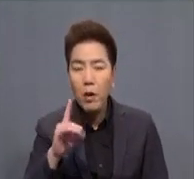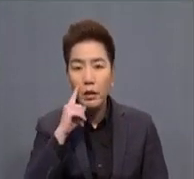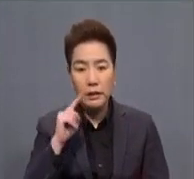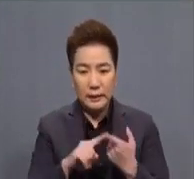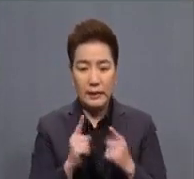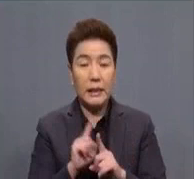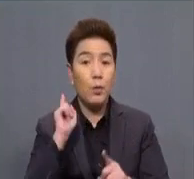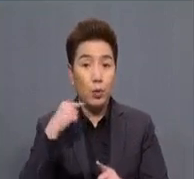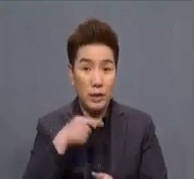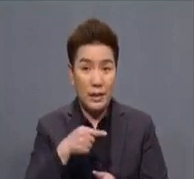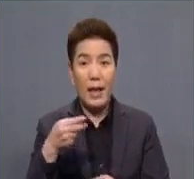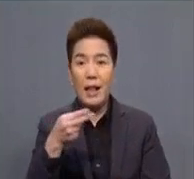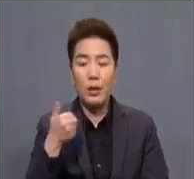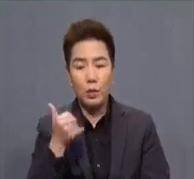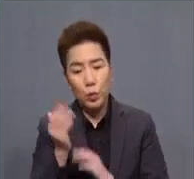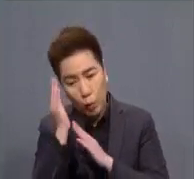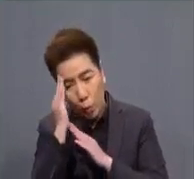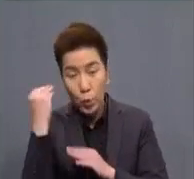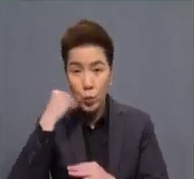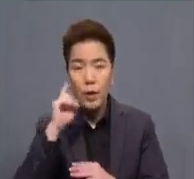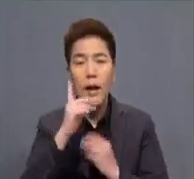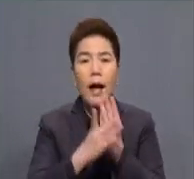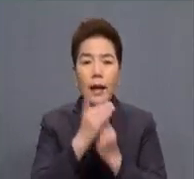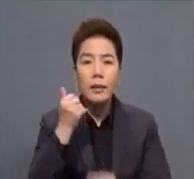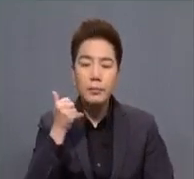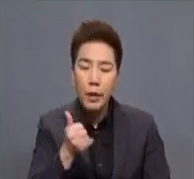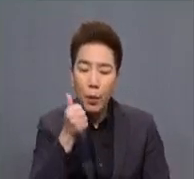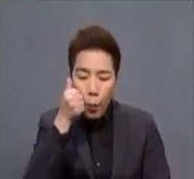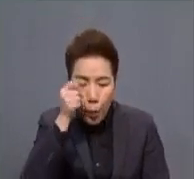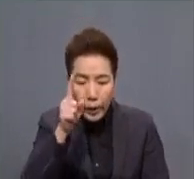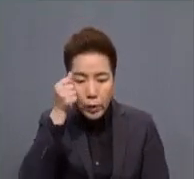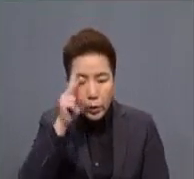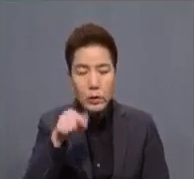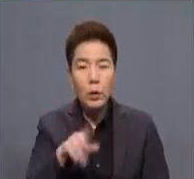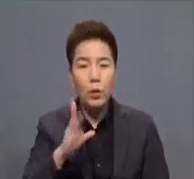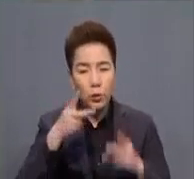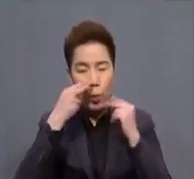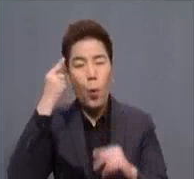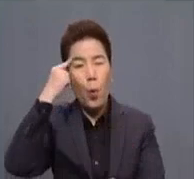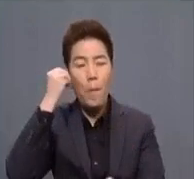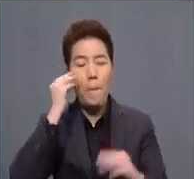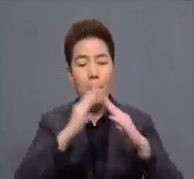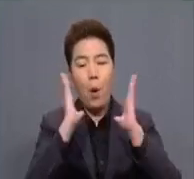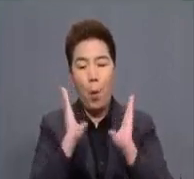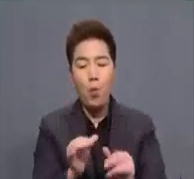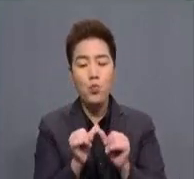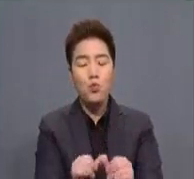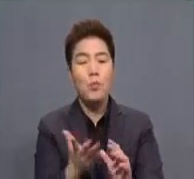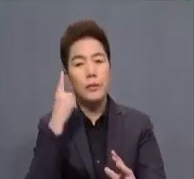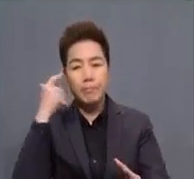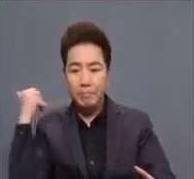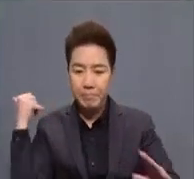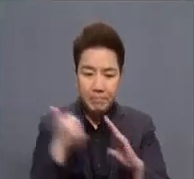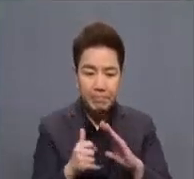อนิชยาดาที่เป็นหลานนี่ก็ไม่ได้มานอนทุกวันนะอาทิตย์นึงมันก็มานอนวัน2วันเท่านั้น ฉะนั้นโจรน่าจะรู้นะคะว่าบ้านนี้ไม่มีใครอยู่ตลอดเว